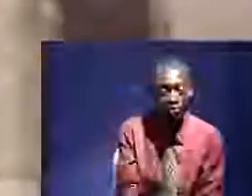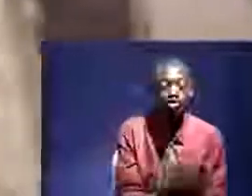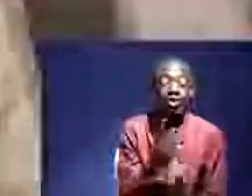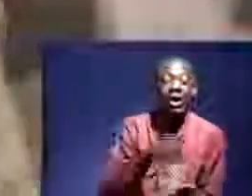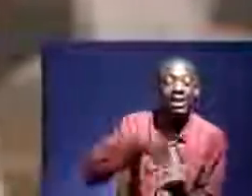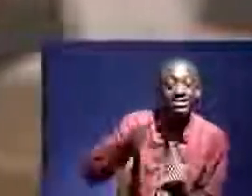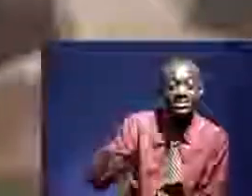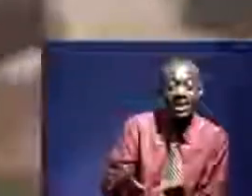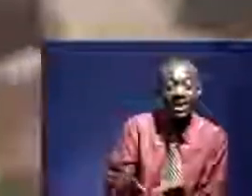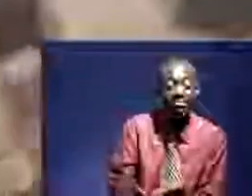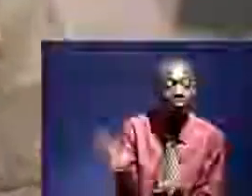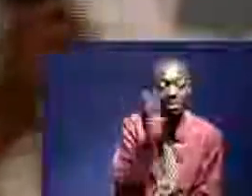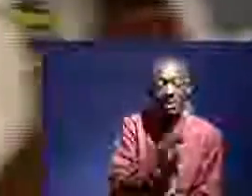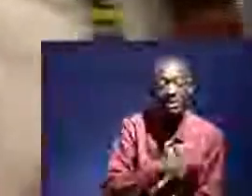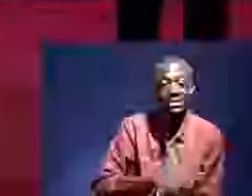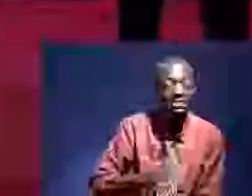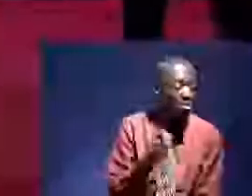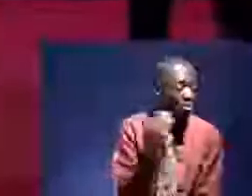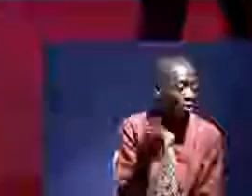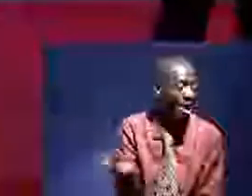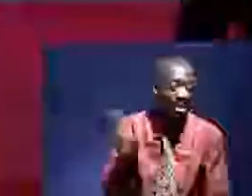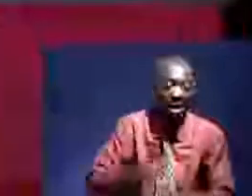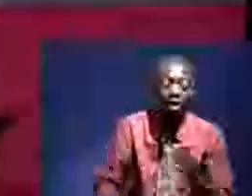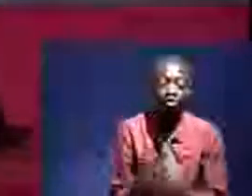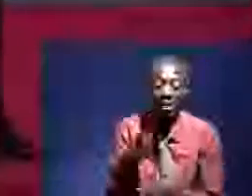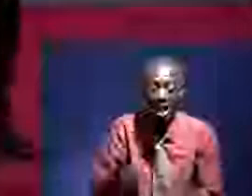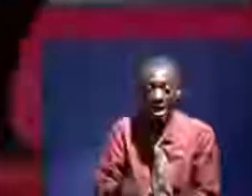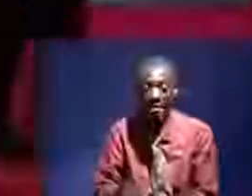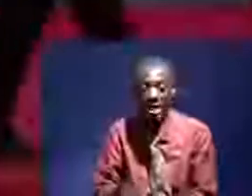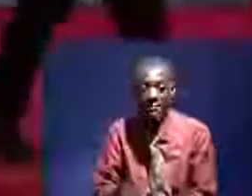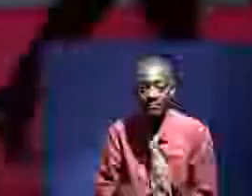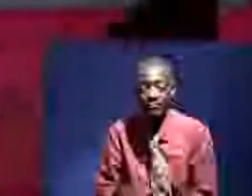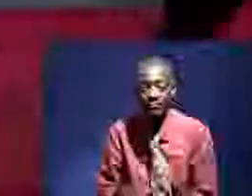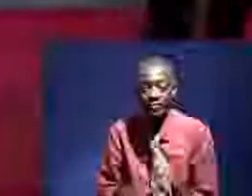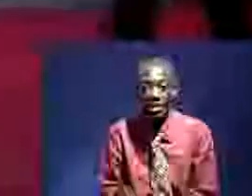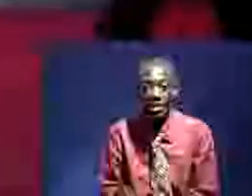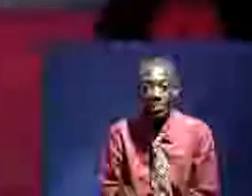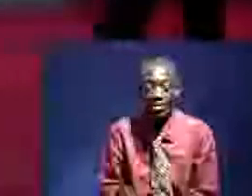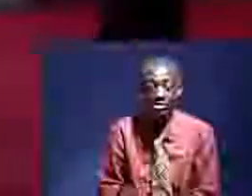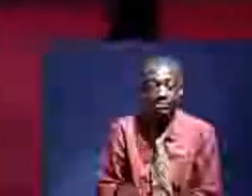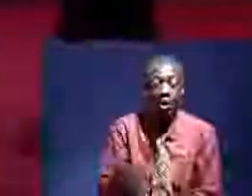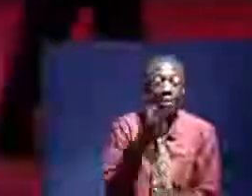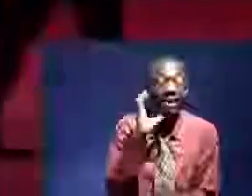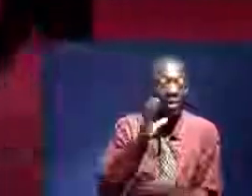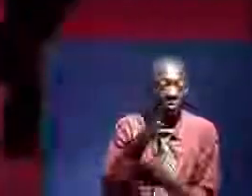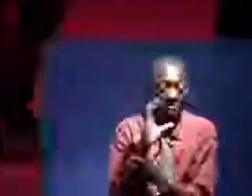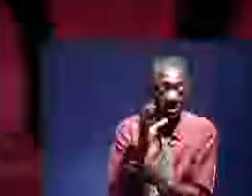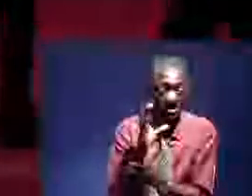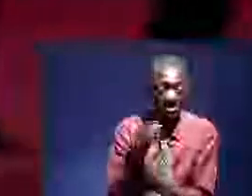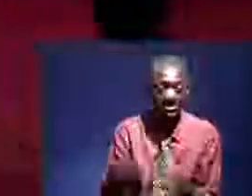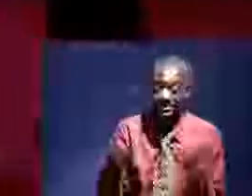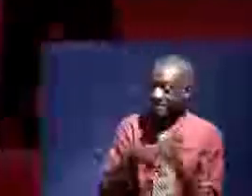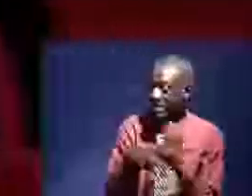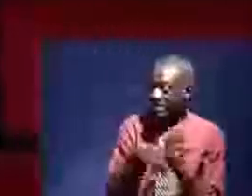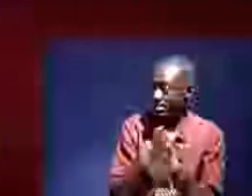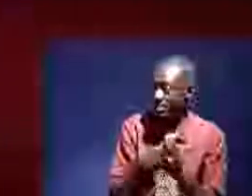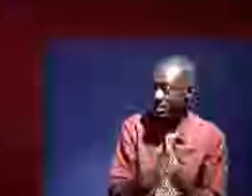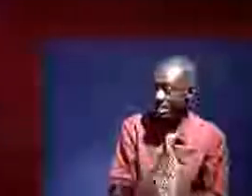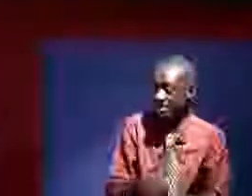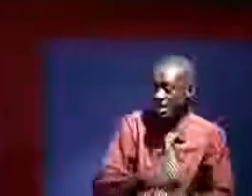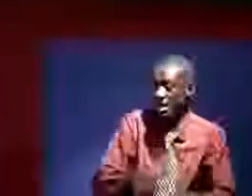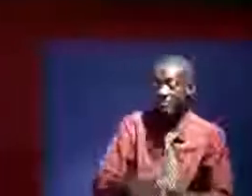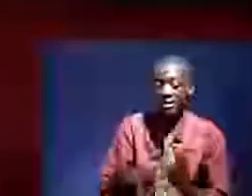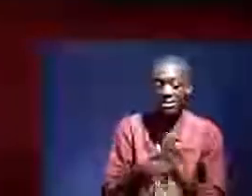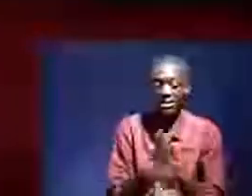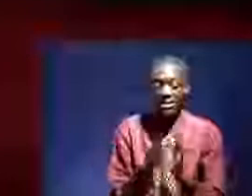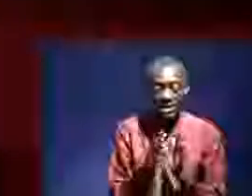utamaliza na kwaya makao kutoka hapa South Nyanza Conference, kwaya ya makao. Nipende